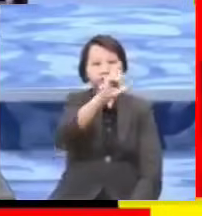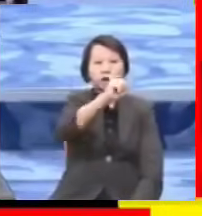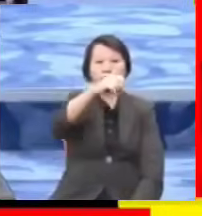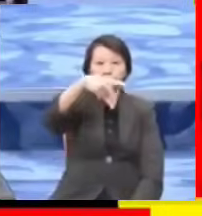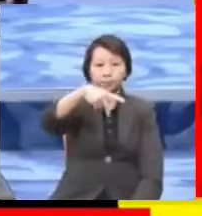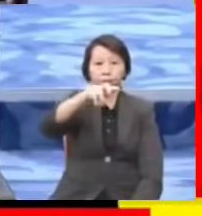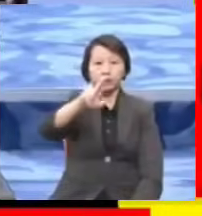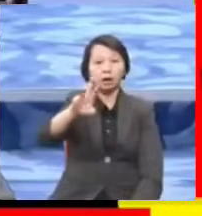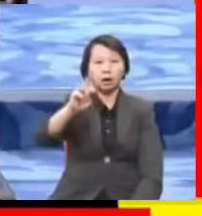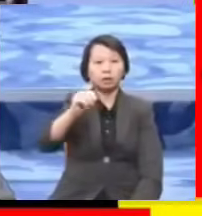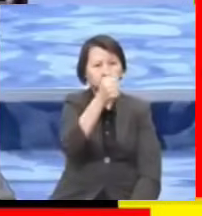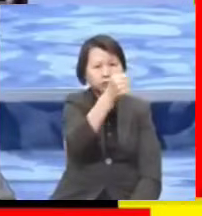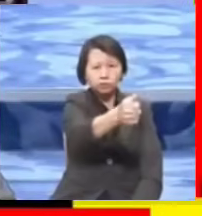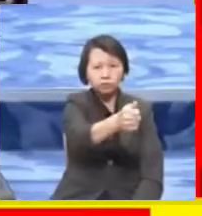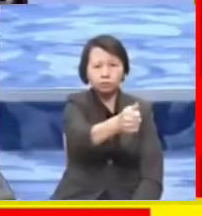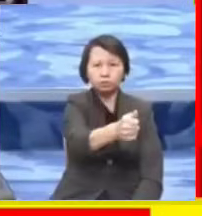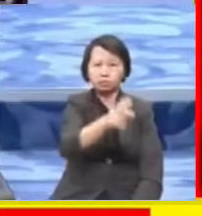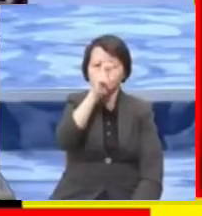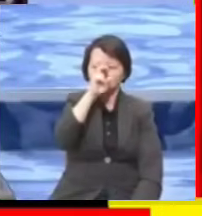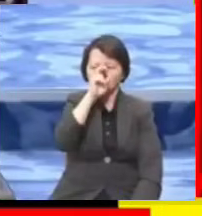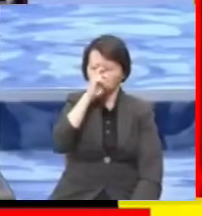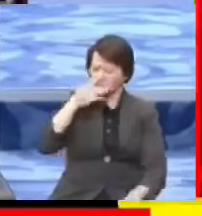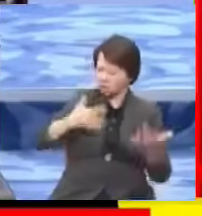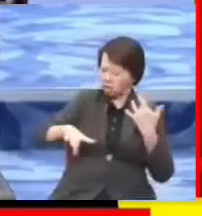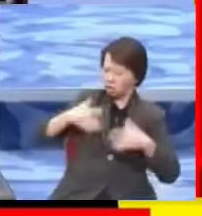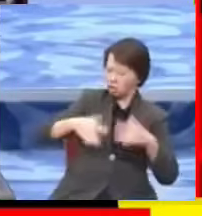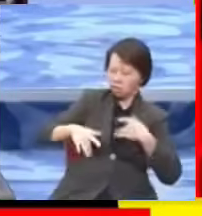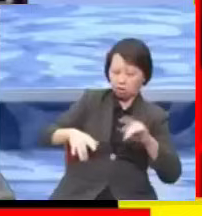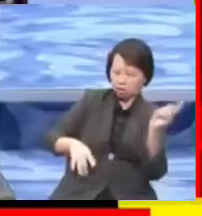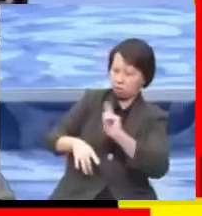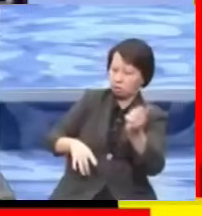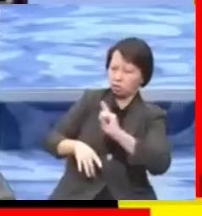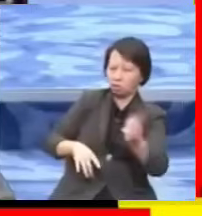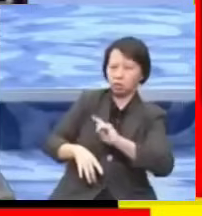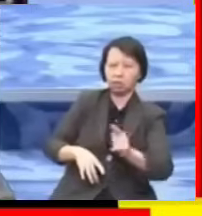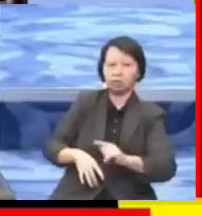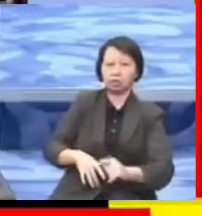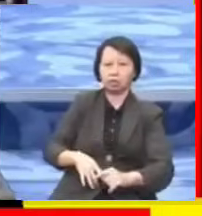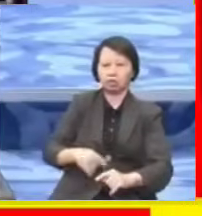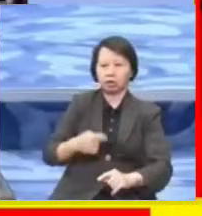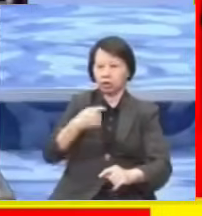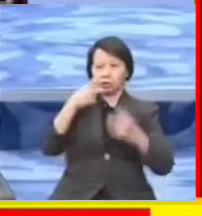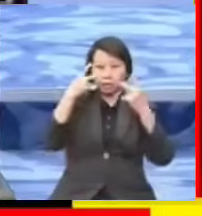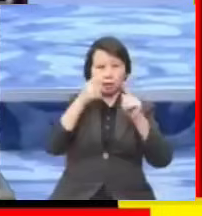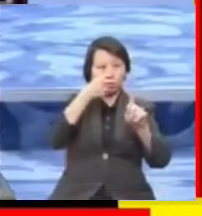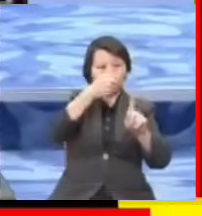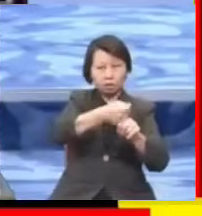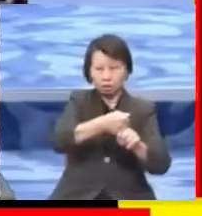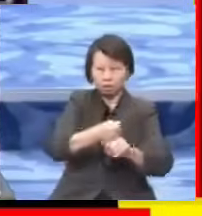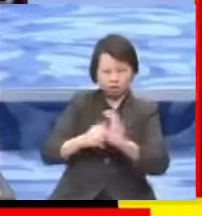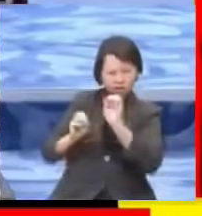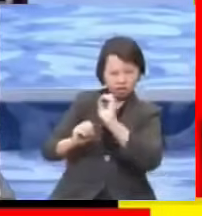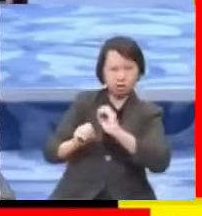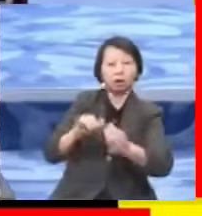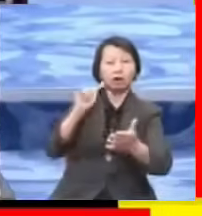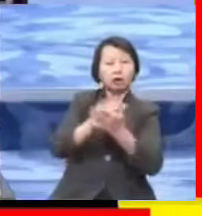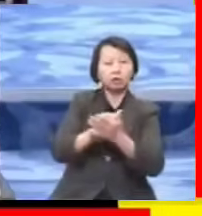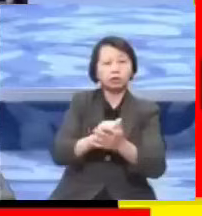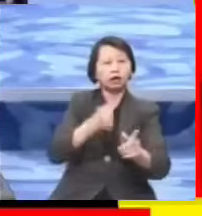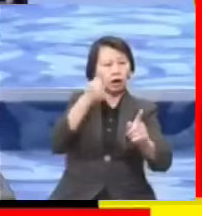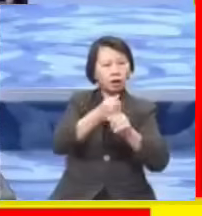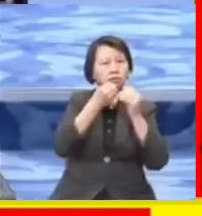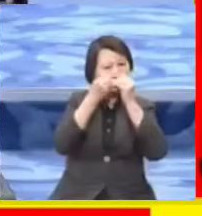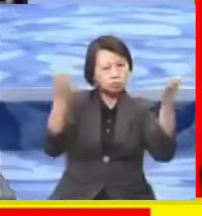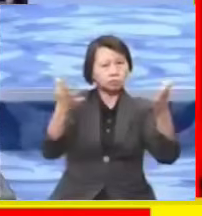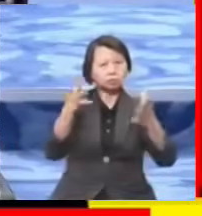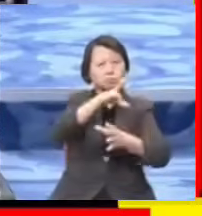yang tegas menafikan tuduhan tersebut kerana apa yang berlaku hanya arahan umum yang saya lakukan